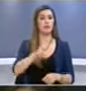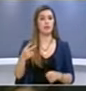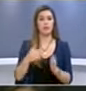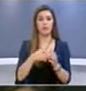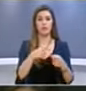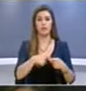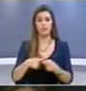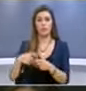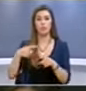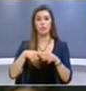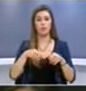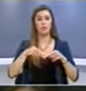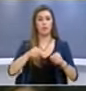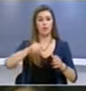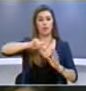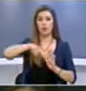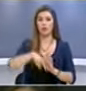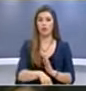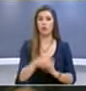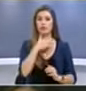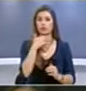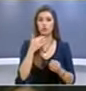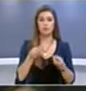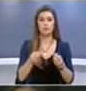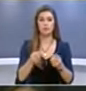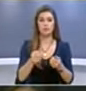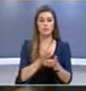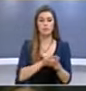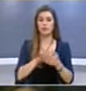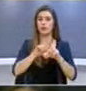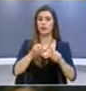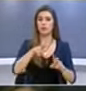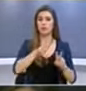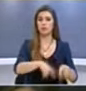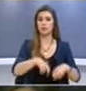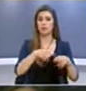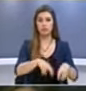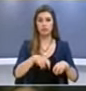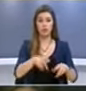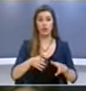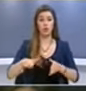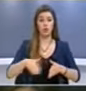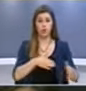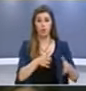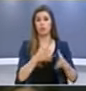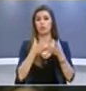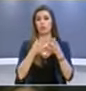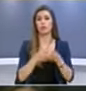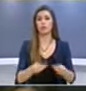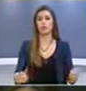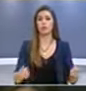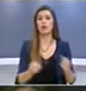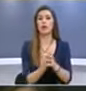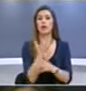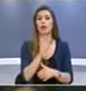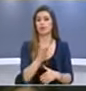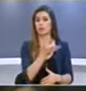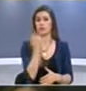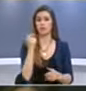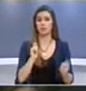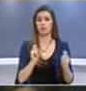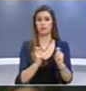ekar me mij metra kub dhe zavor e cila Ka b q shra i kti Lumi t humb natal e